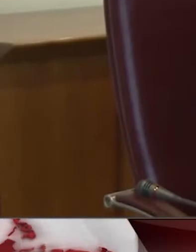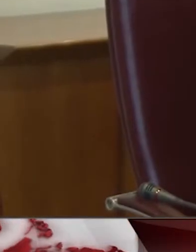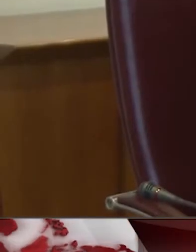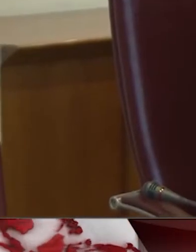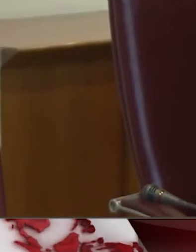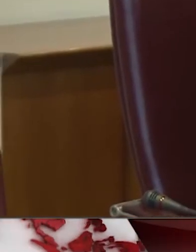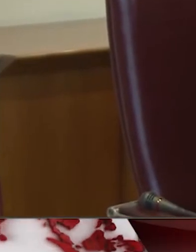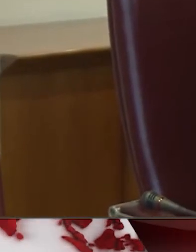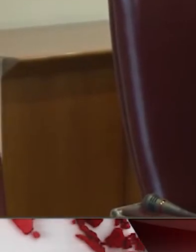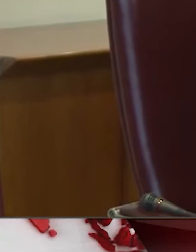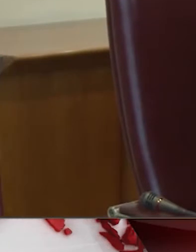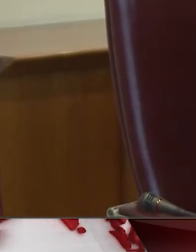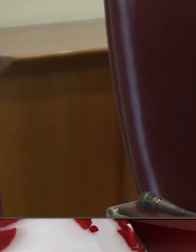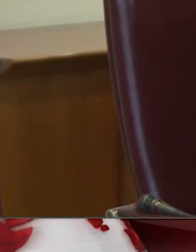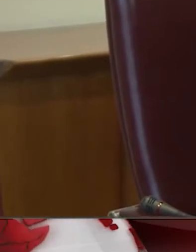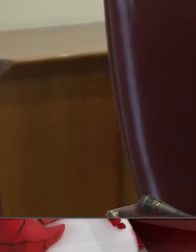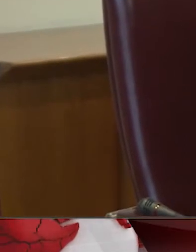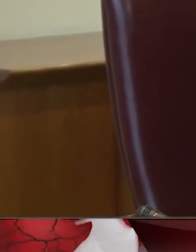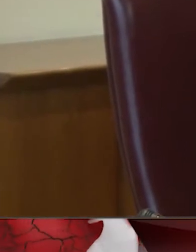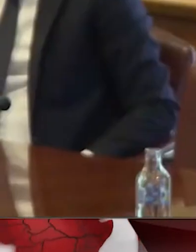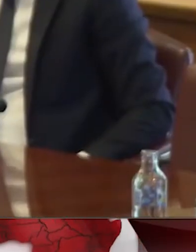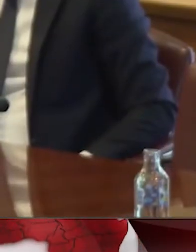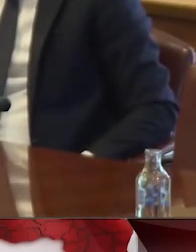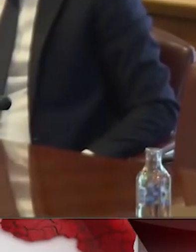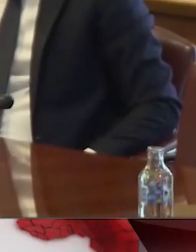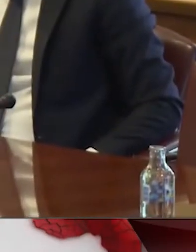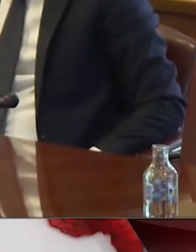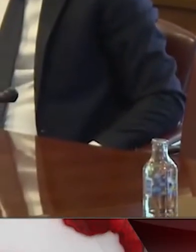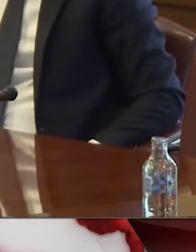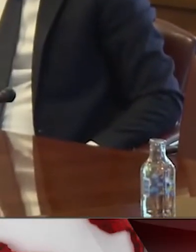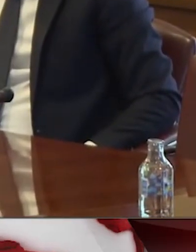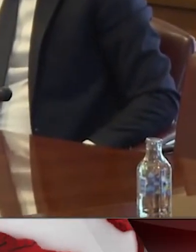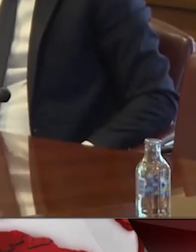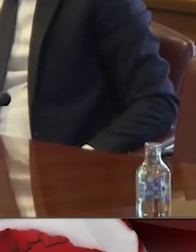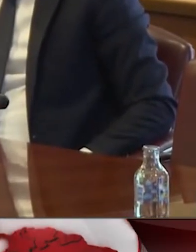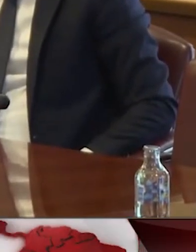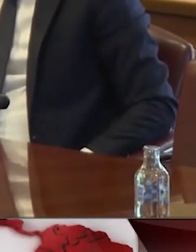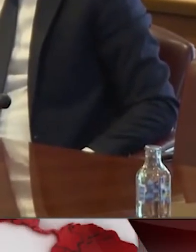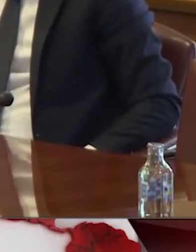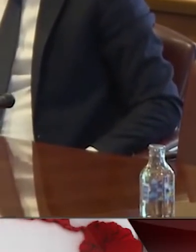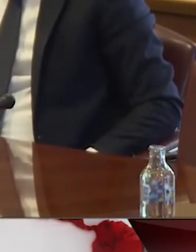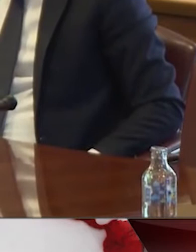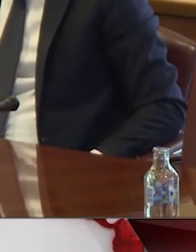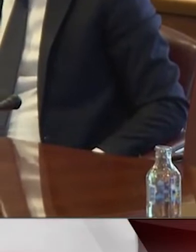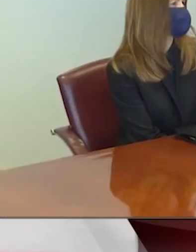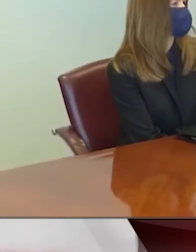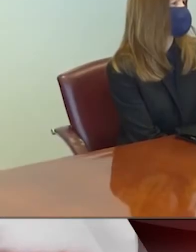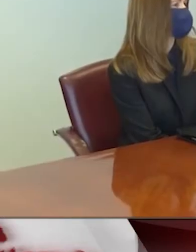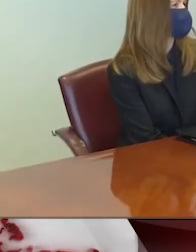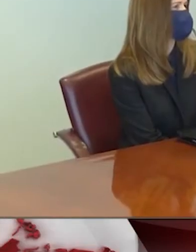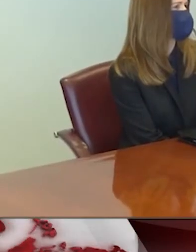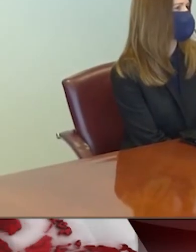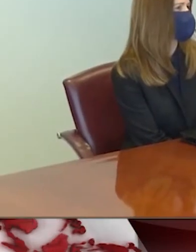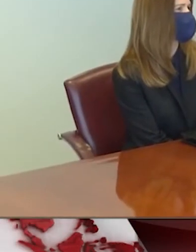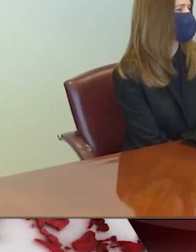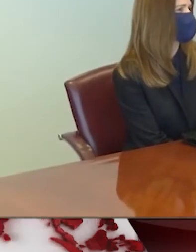Со овој проект се создава можност за трајно и стабилно снабдување со природен газ, која истовремено нашата држава ќе стане точка од која